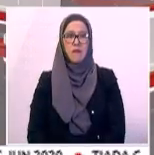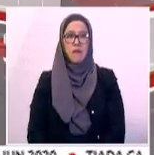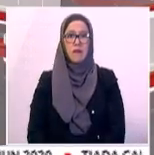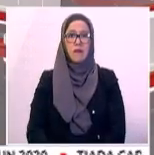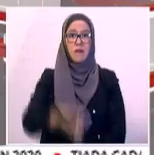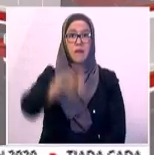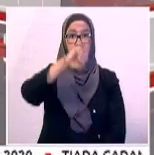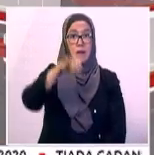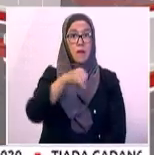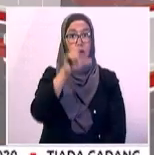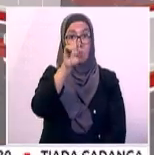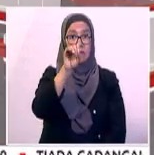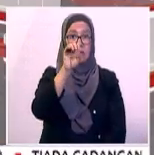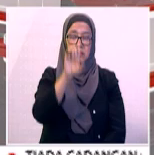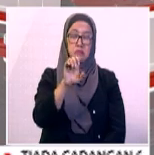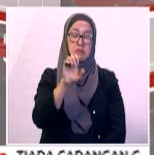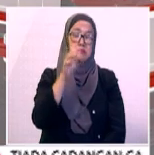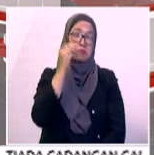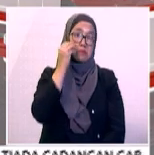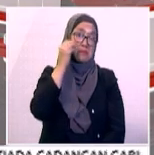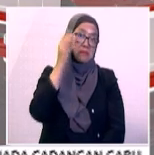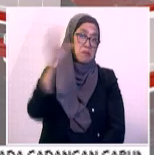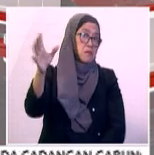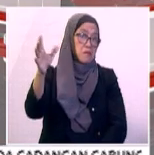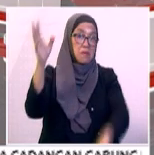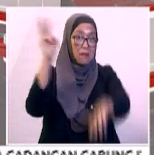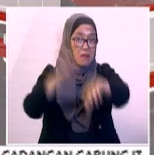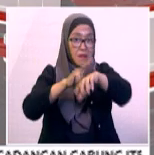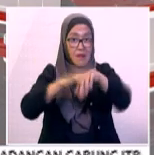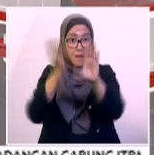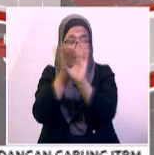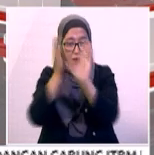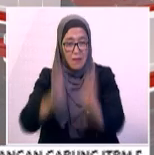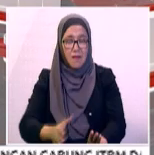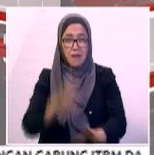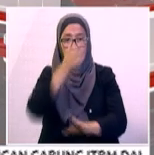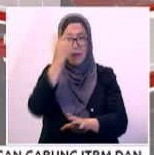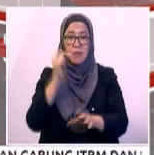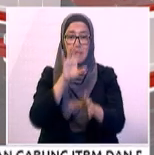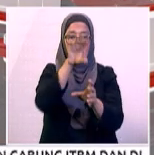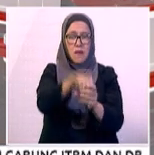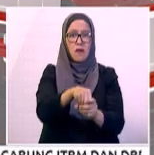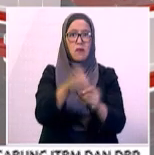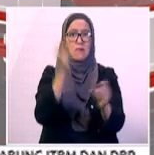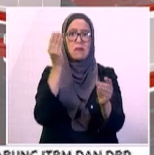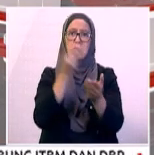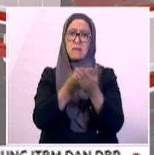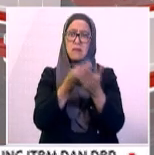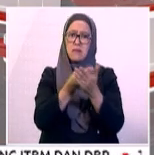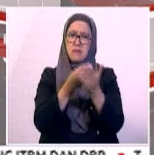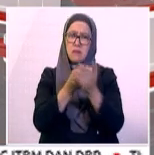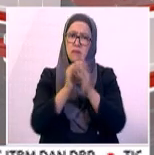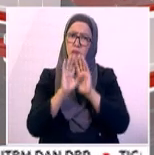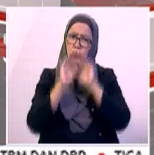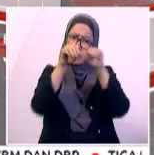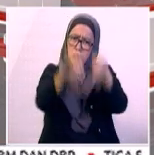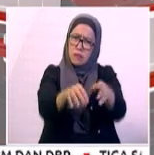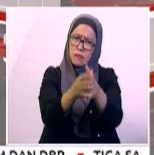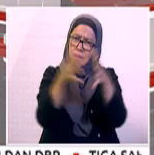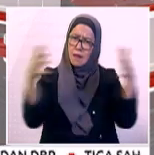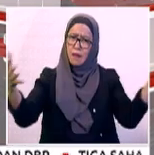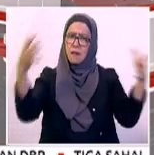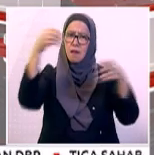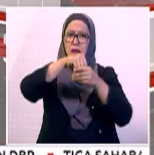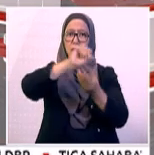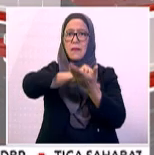Jolo tidak mengindahkan amaran pihak bank berhubung kemasukan jumlah deposit tunai terlalu banyak ke dalam akaun M-Bank milik Datuk